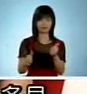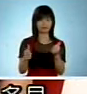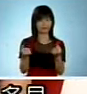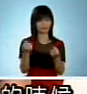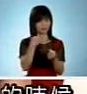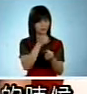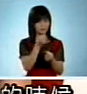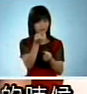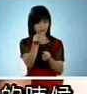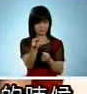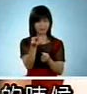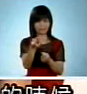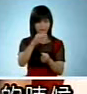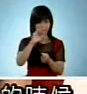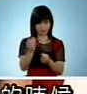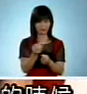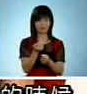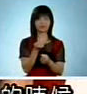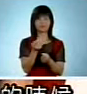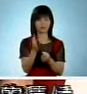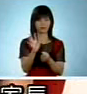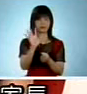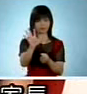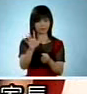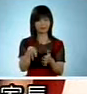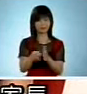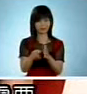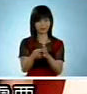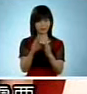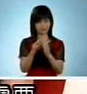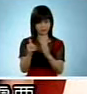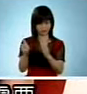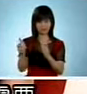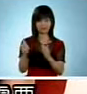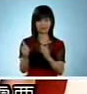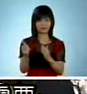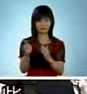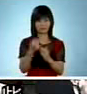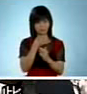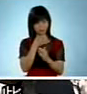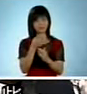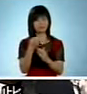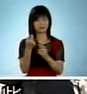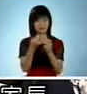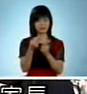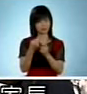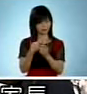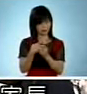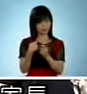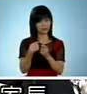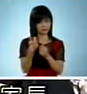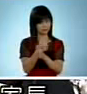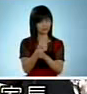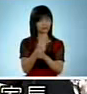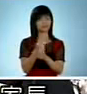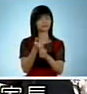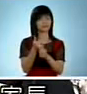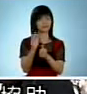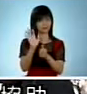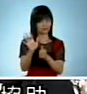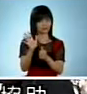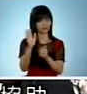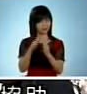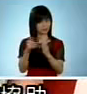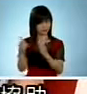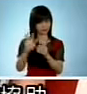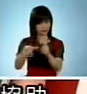不多见，可是一旦有出生的时候，我觉得这些家长也真的是很需要像我们这些有经验的一些家长